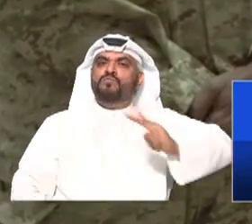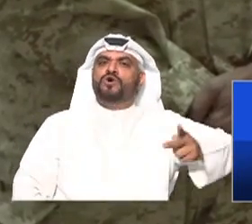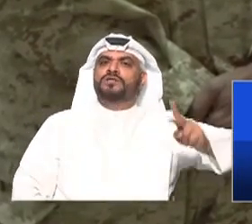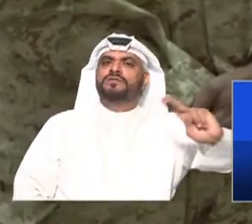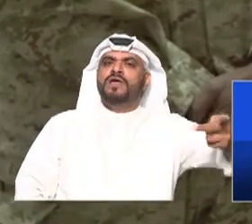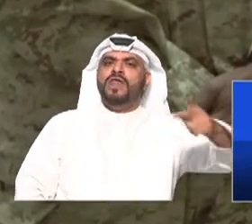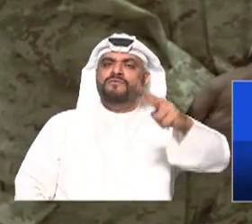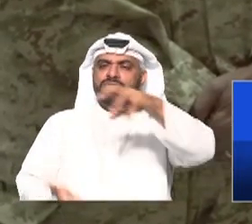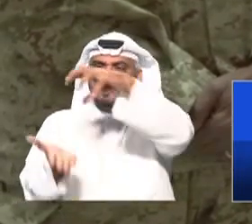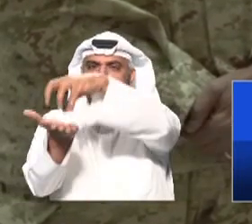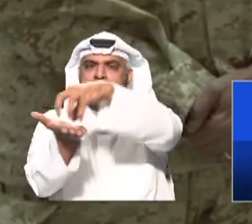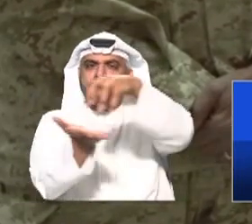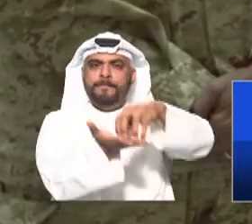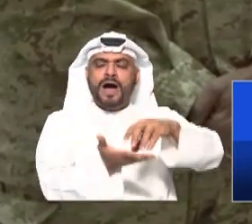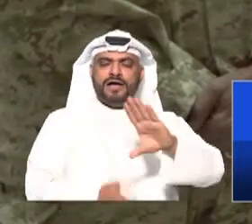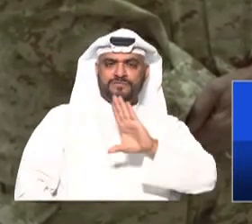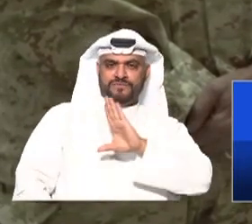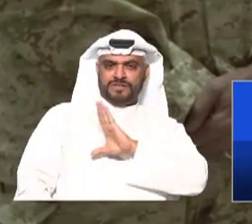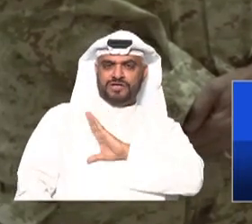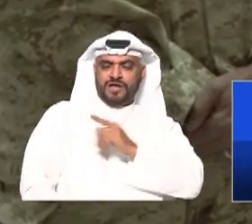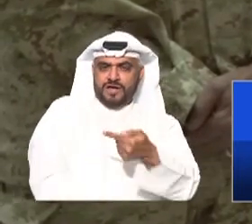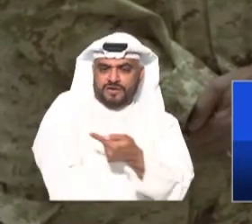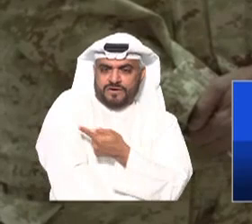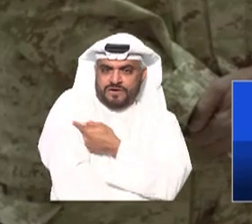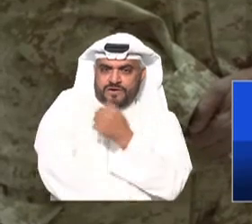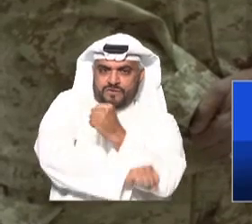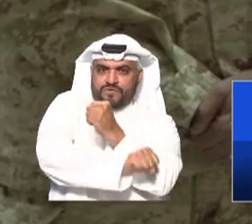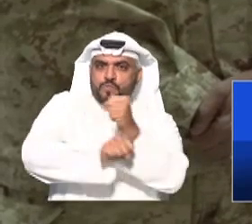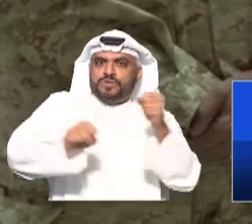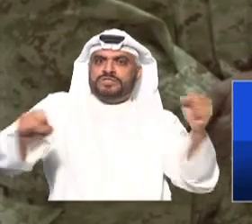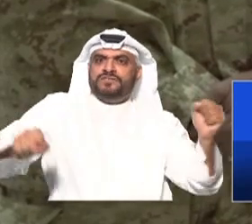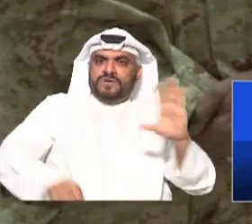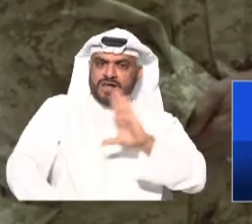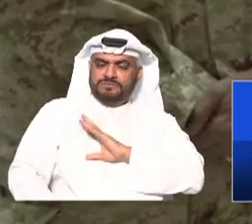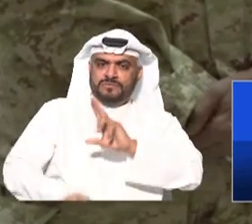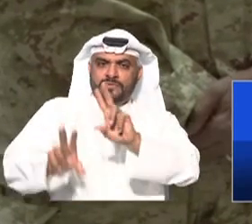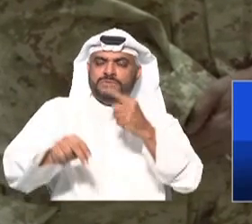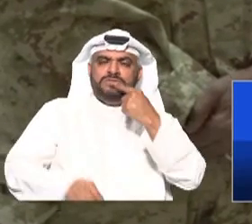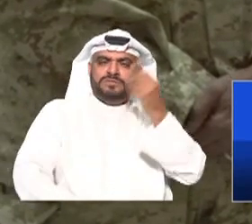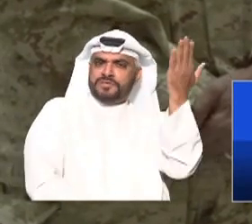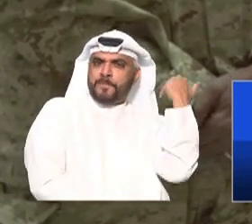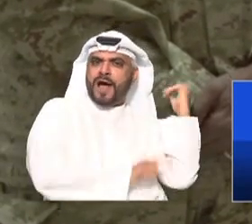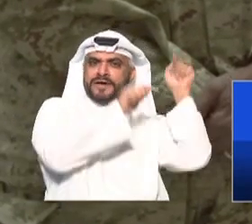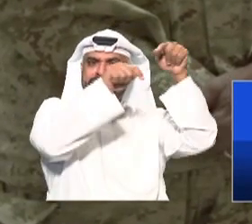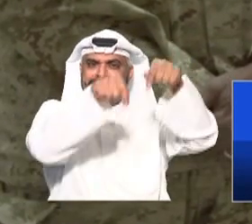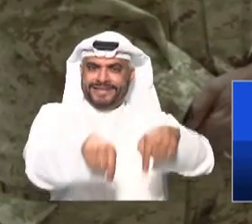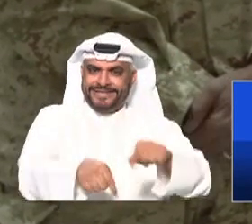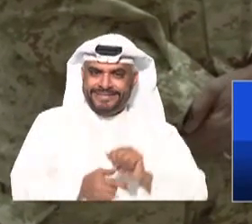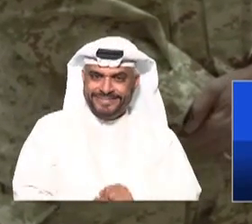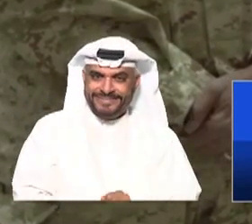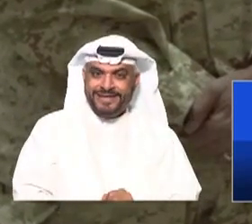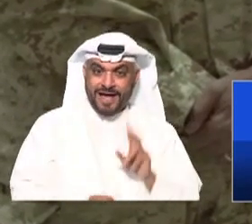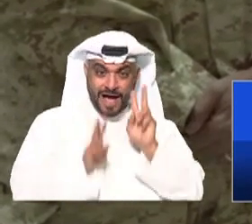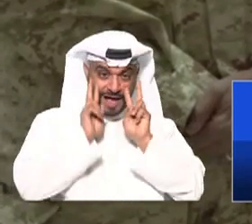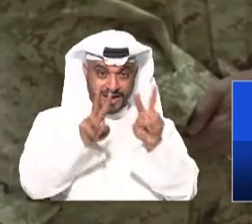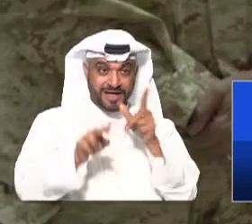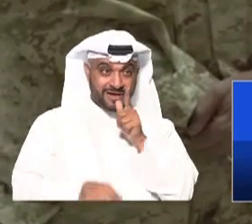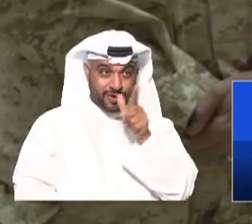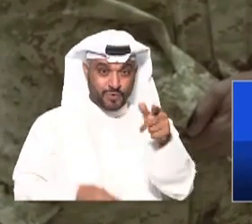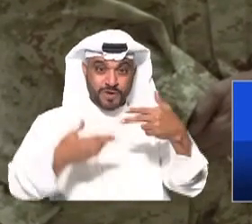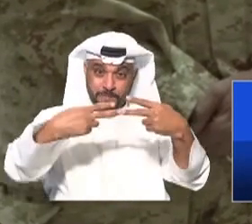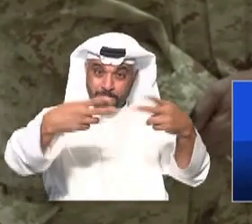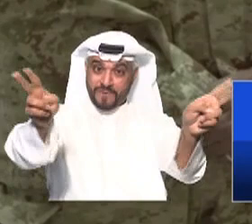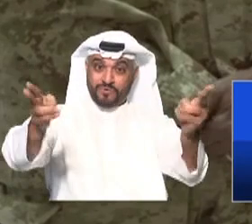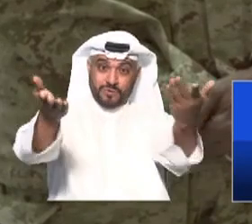الورش والمستشفى العسكري يعملون فيه من سنوات. هذا اللي انا قاعد اقول راح افتح